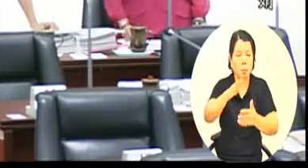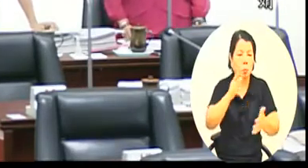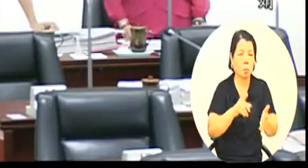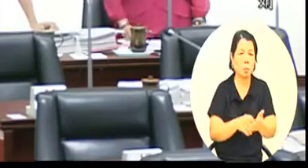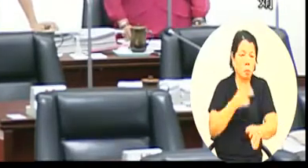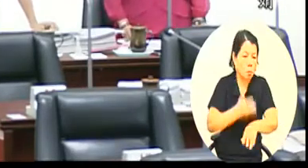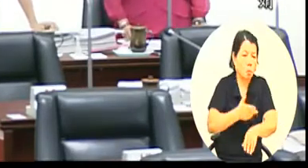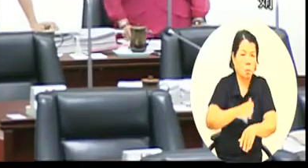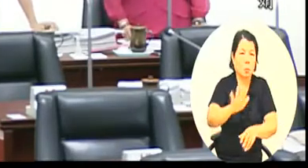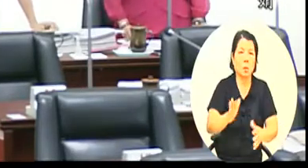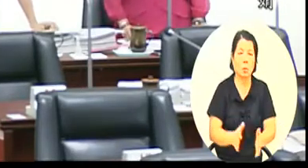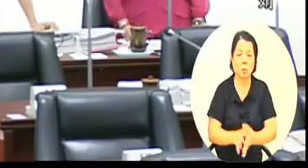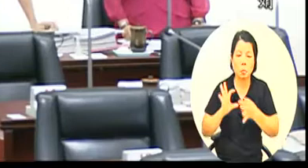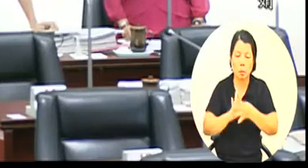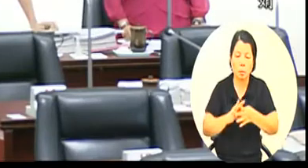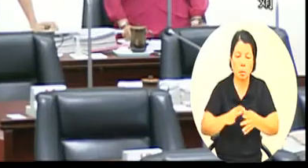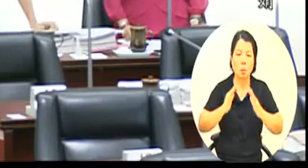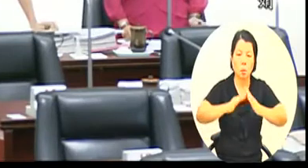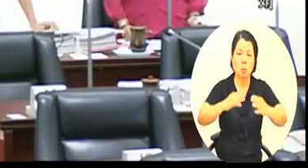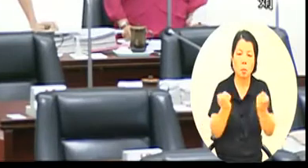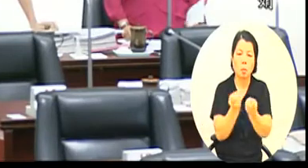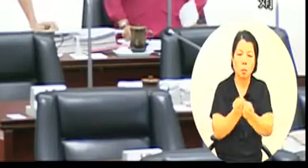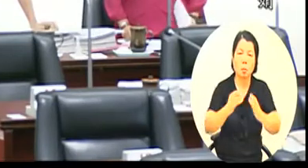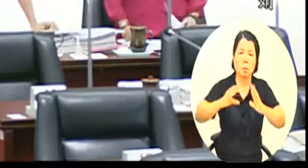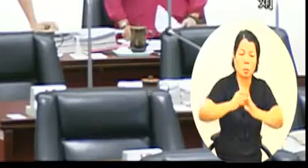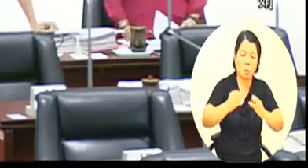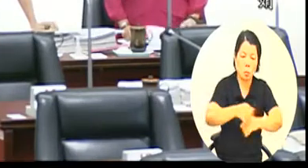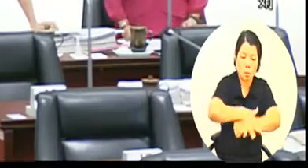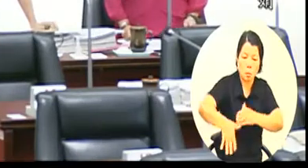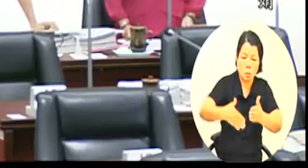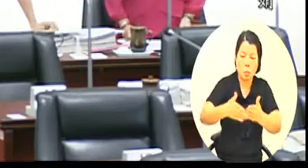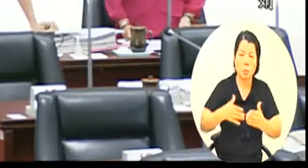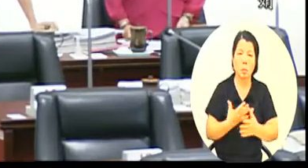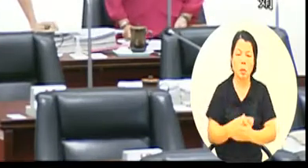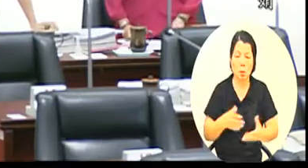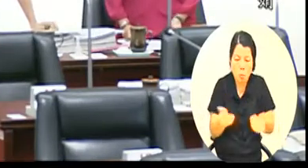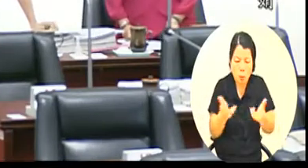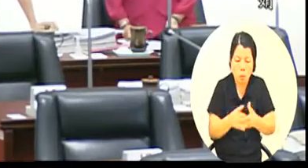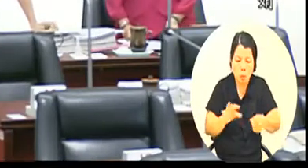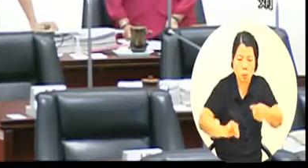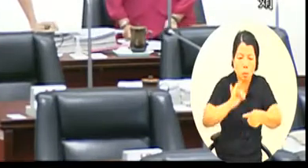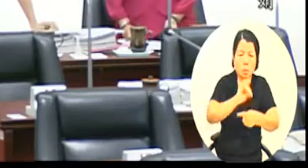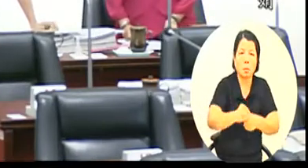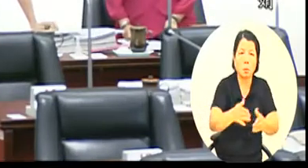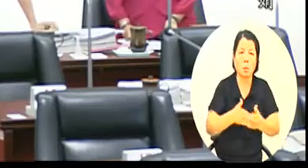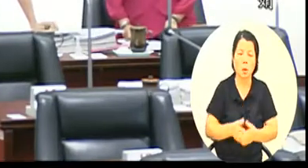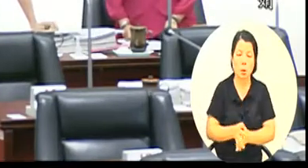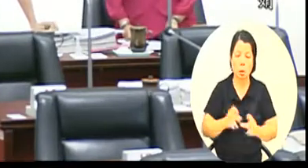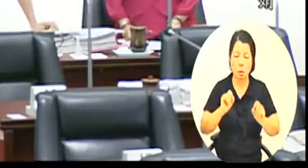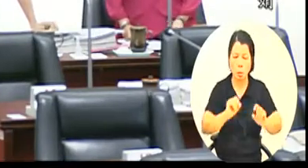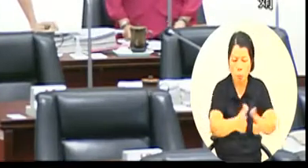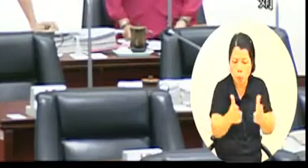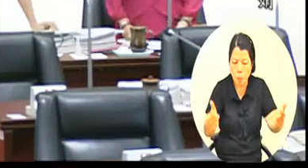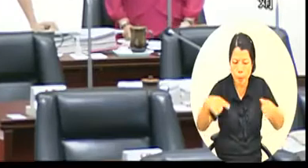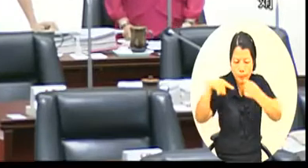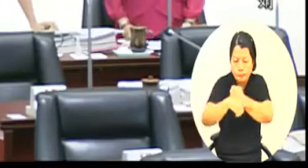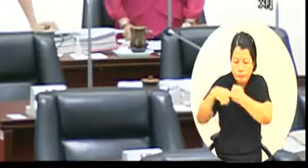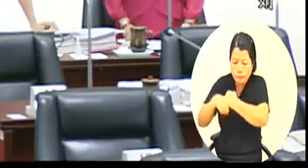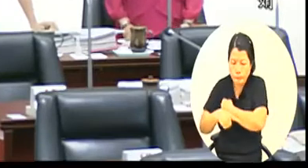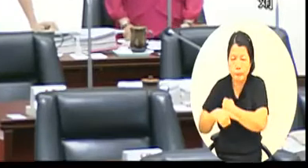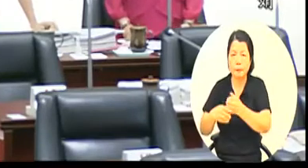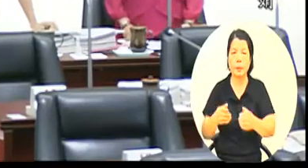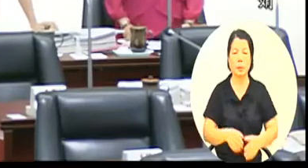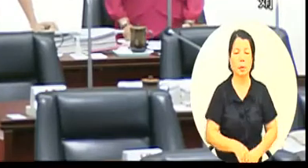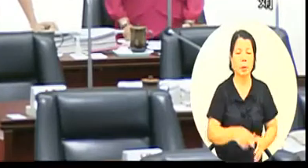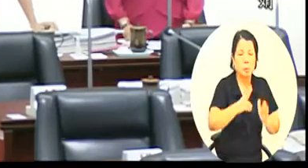也好，或者相关局处可以把这个建蔽率的问题好好的做不同形态的研究，例如